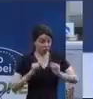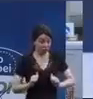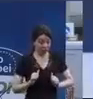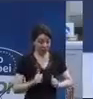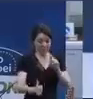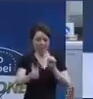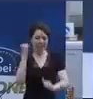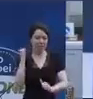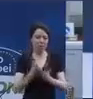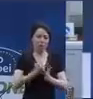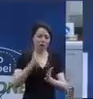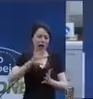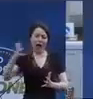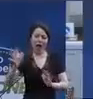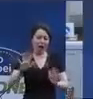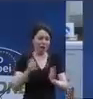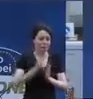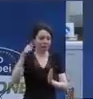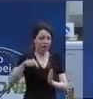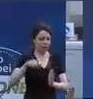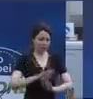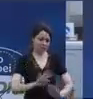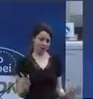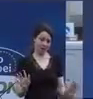viene prima di ogni altra